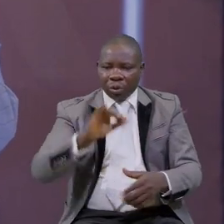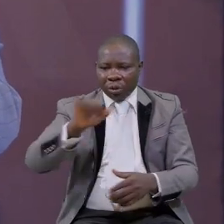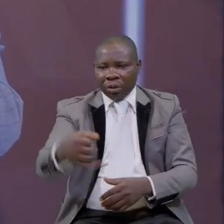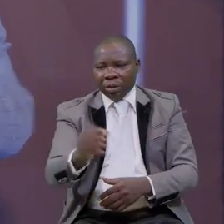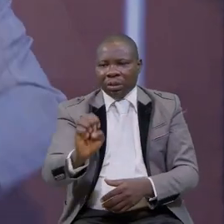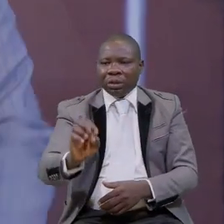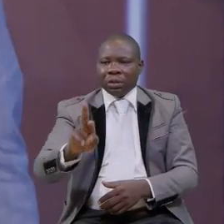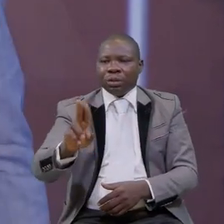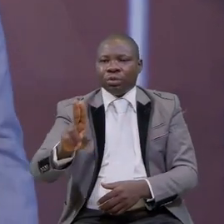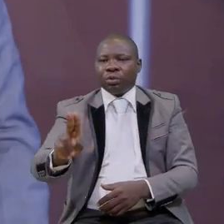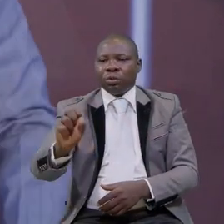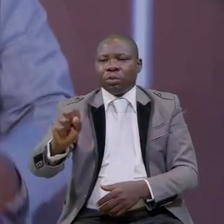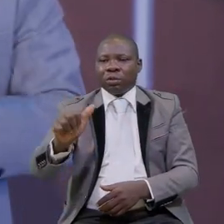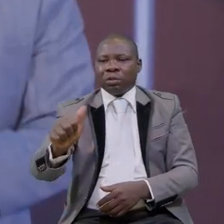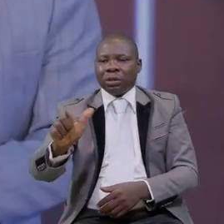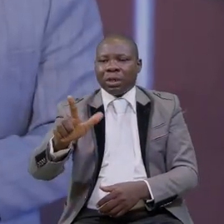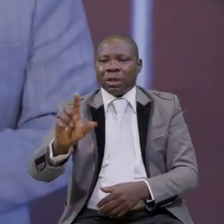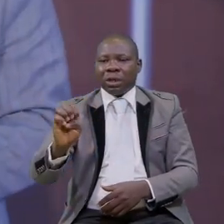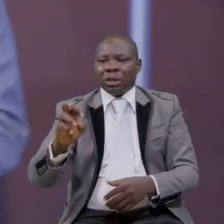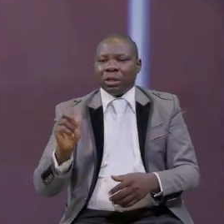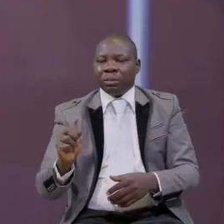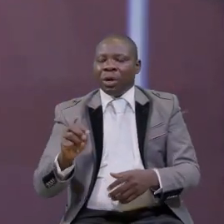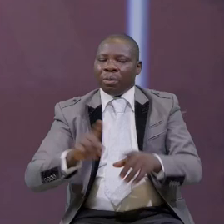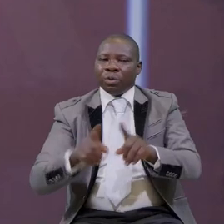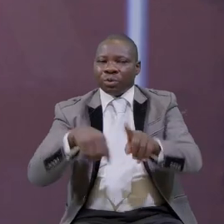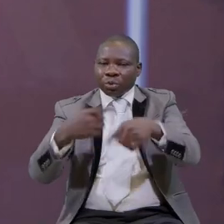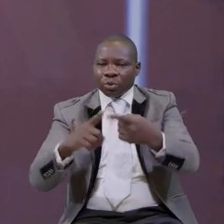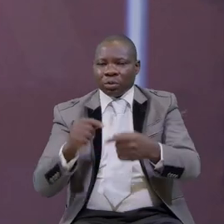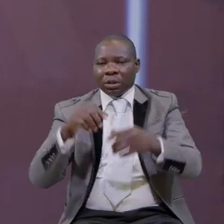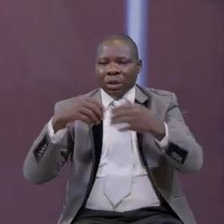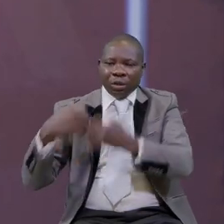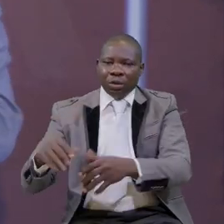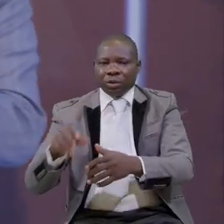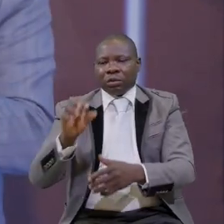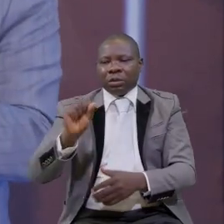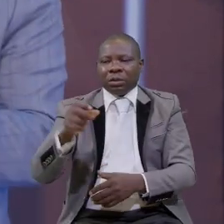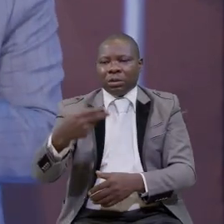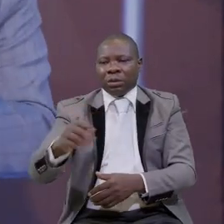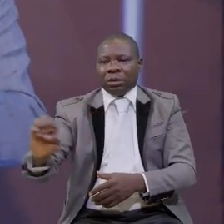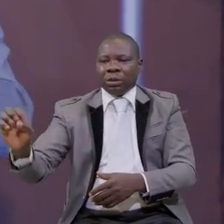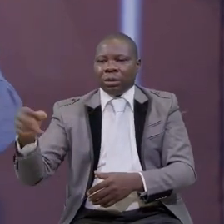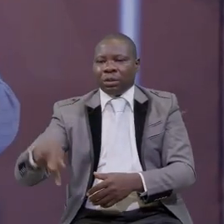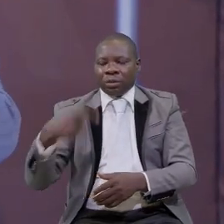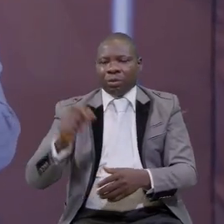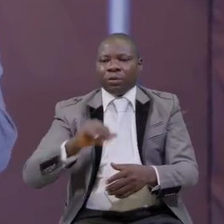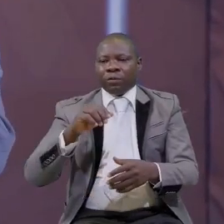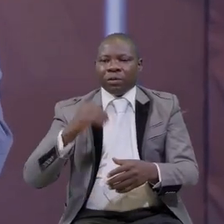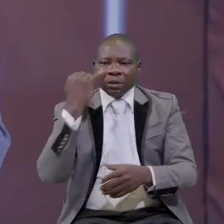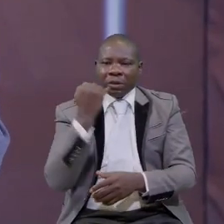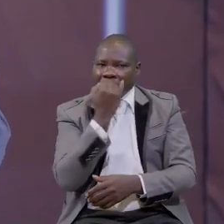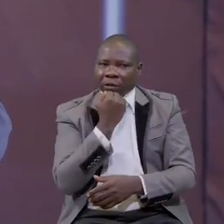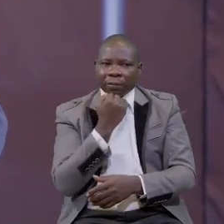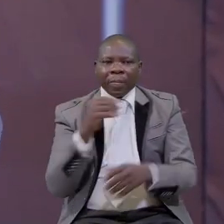allons plutôt vers les brebis perdues de la maison d'Israël. Verset 7. Allez prêcher